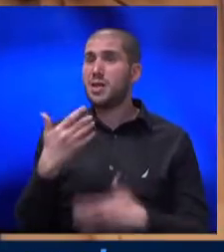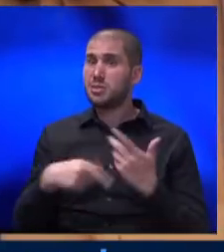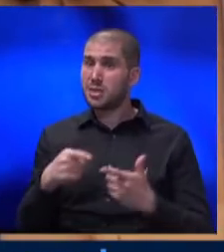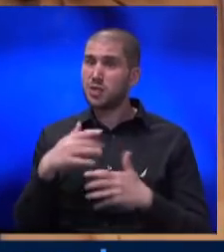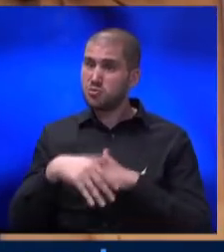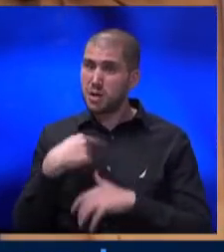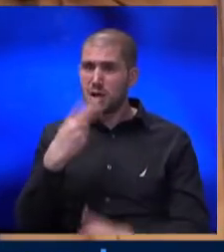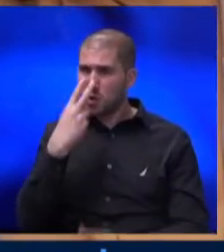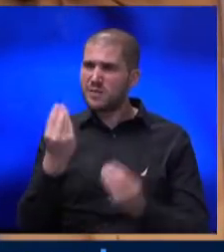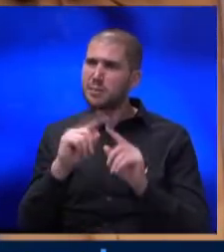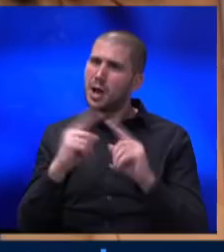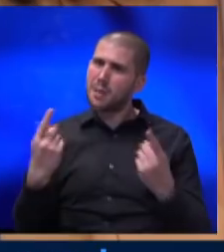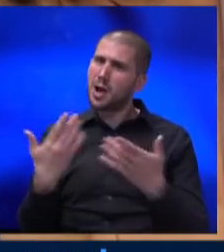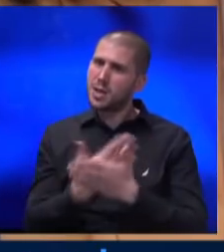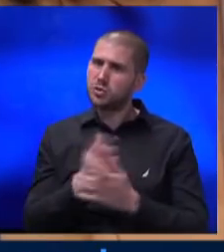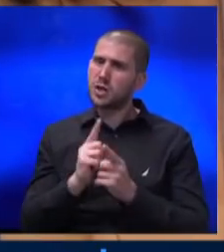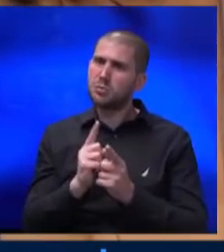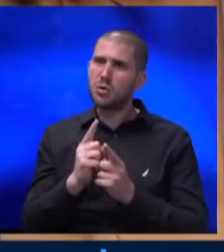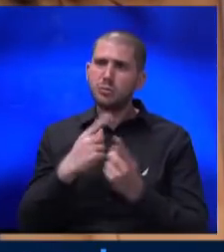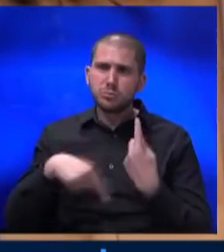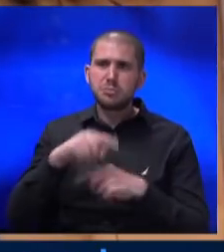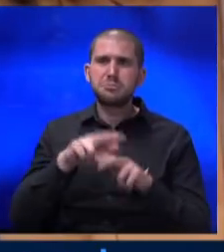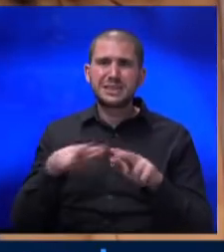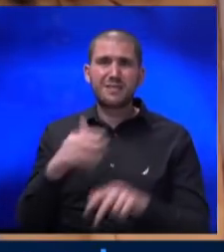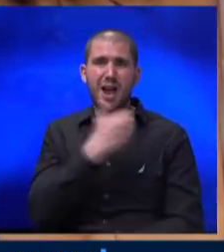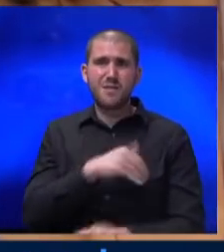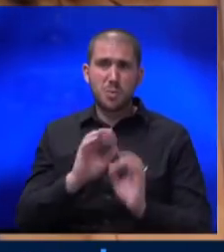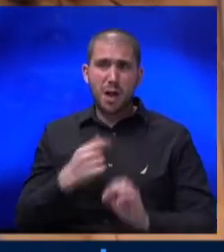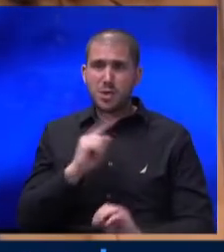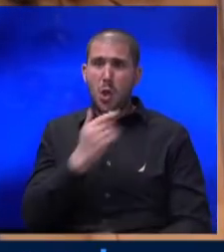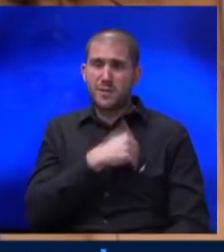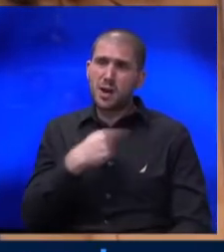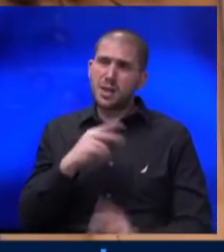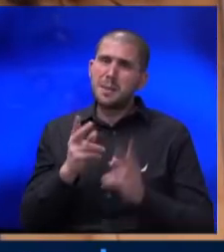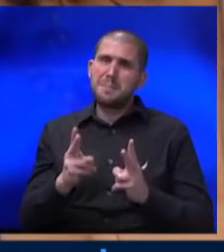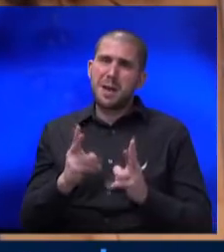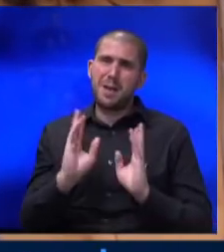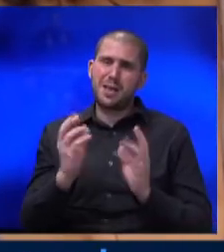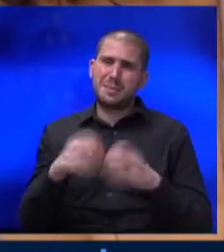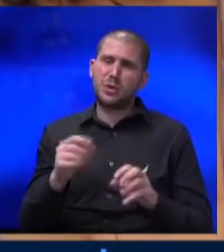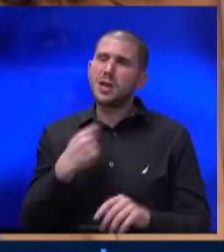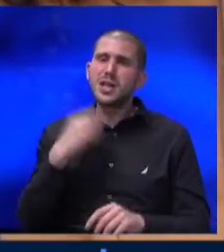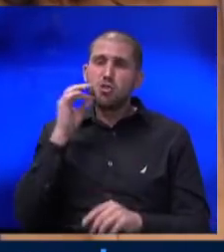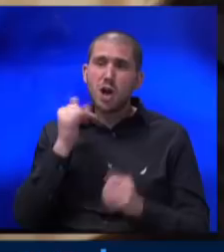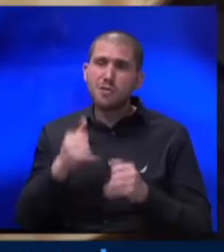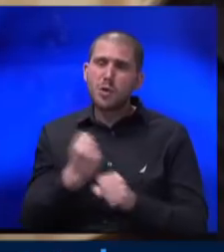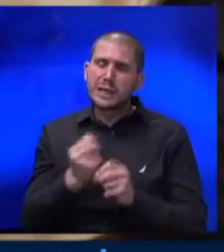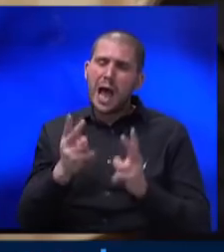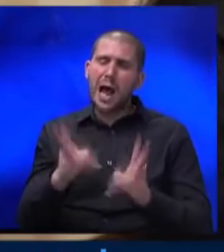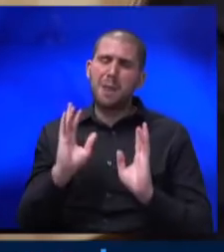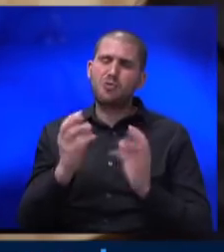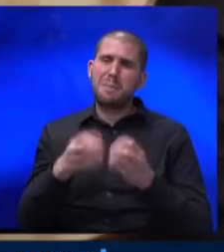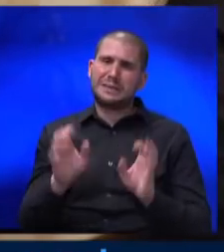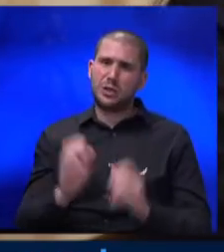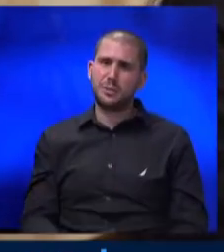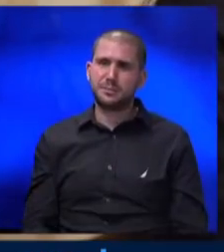להסתכל על הדברים מחדש, לצאת מהלופ, לצאת ממצב של רווקות בכלל. אני לא רווקה, אני מקפיאה ביציות. אני אישה שעכשיו עושה הקפאת ביציות.